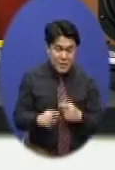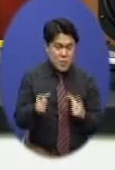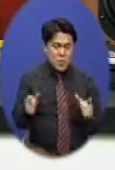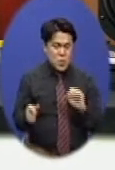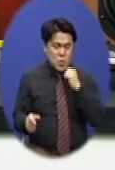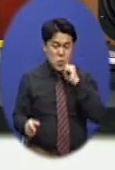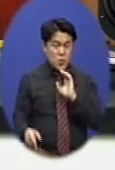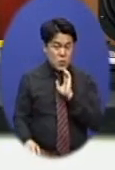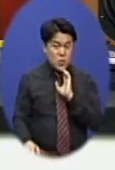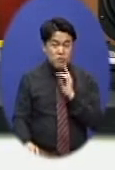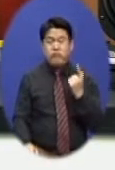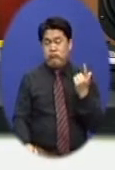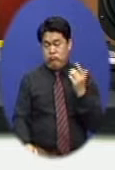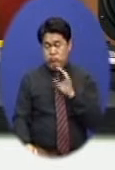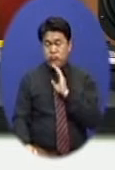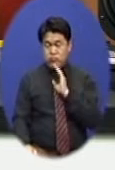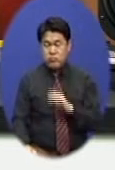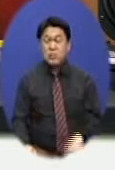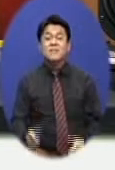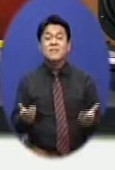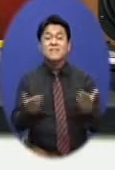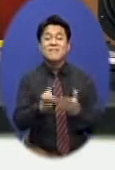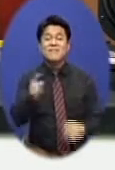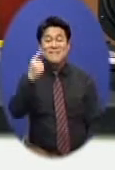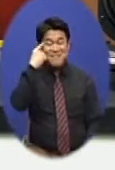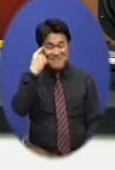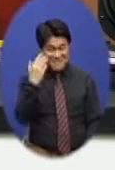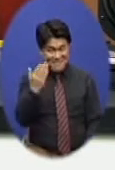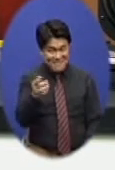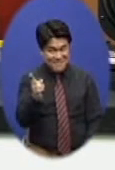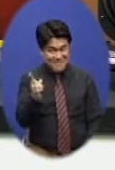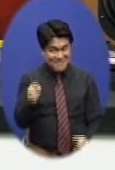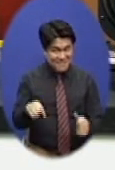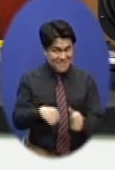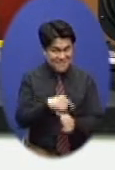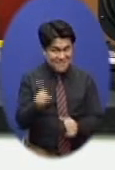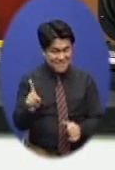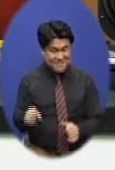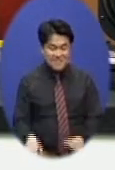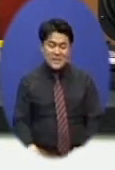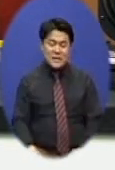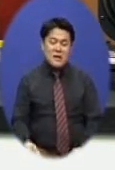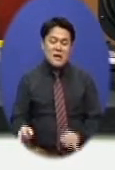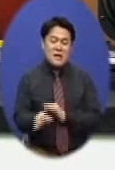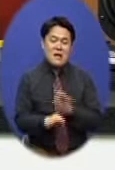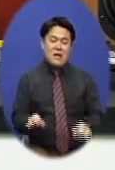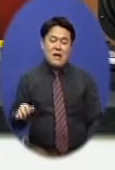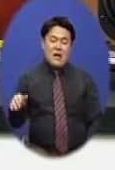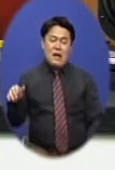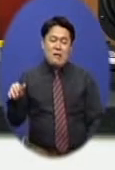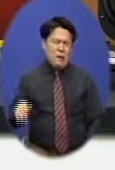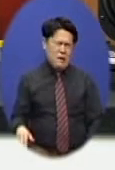쉽지가 않잖아요. 아, 그럼요. 예. 네, 어떠세요, 요즘 그 환경은? 경기는 아주 안 좋은 네.